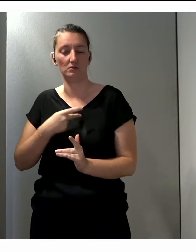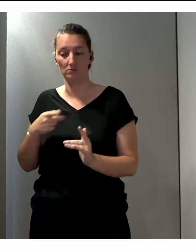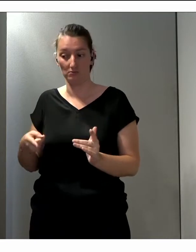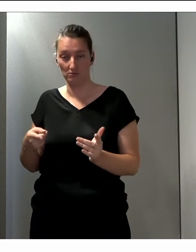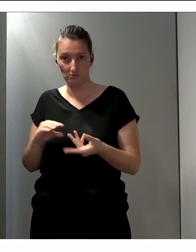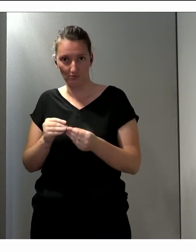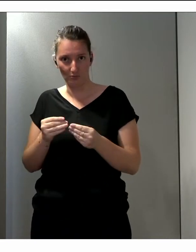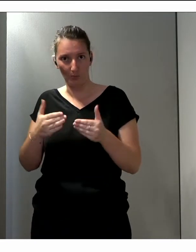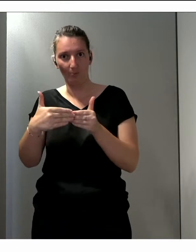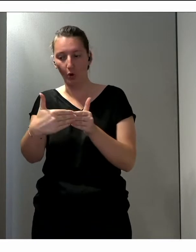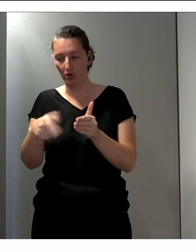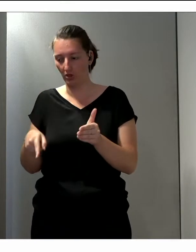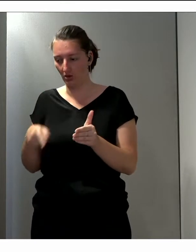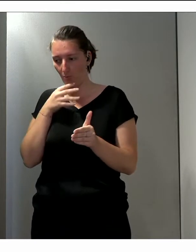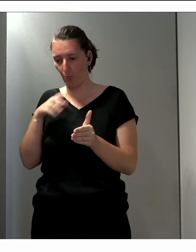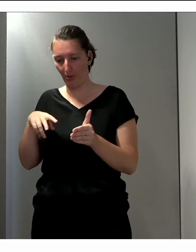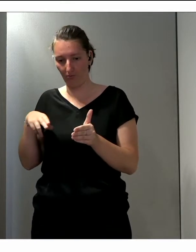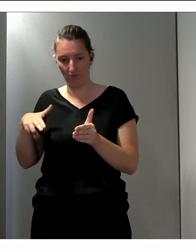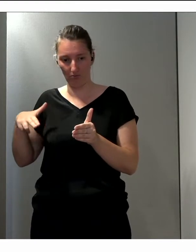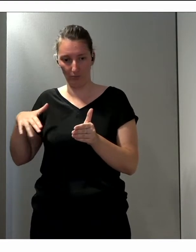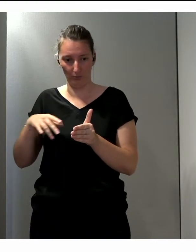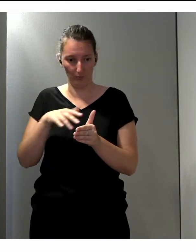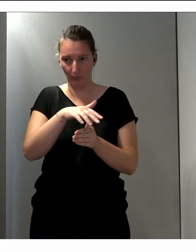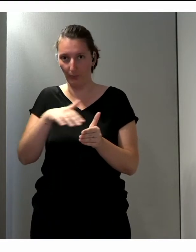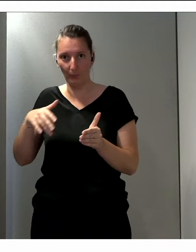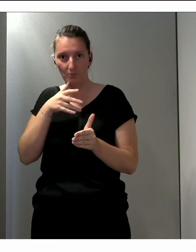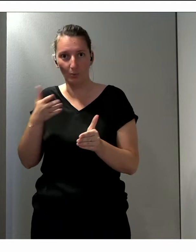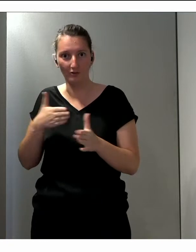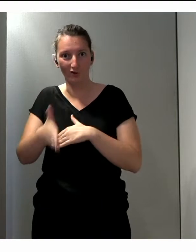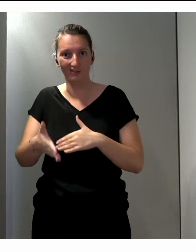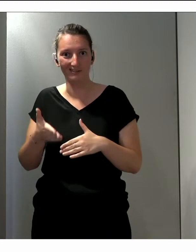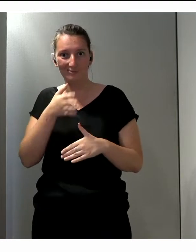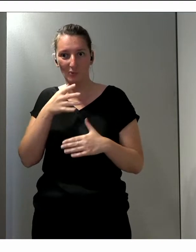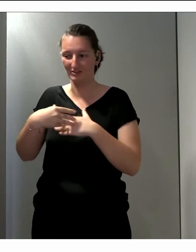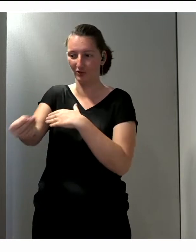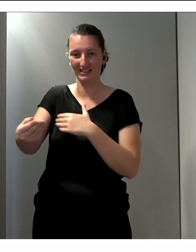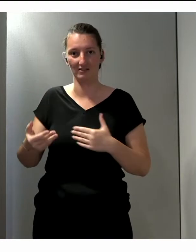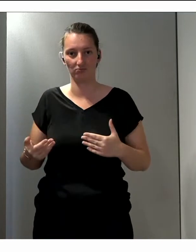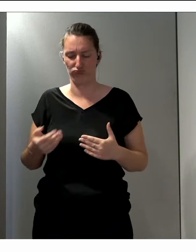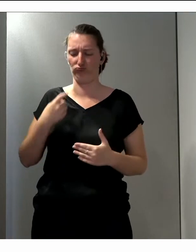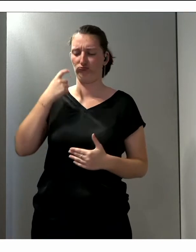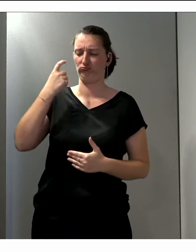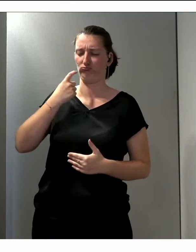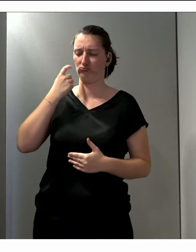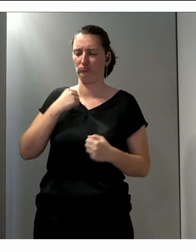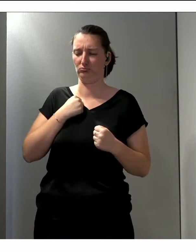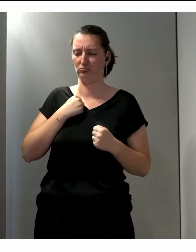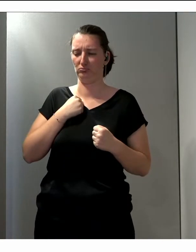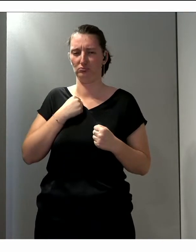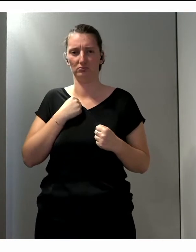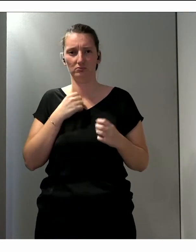par la porte qui était plus petite, ce qui nous a, nous, interpellés quand même par rapport aux hôpitaux, puisqu'il y avait des gens qui relevaient finalement quelque